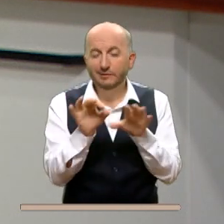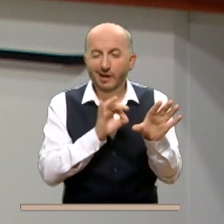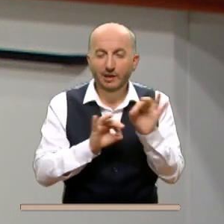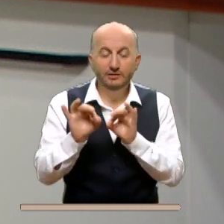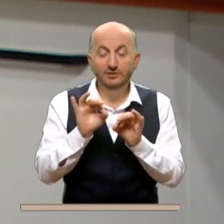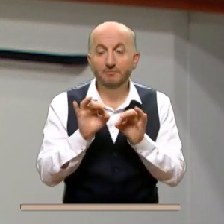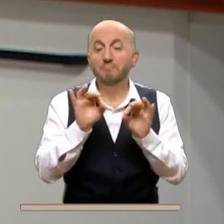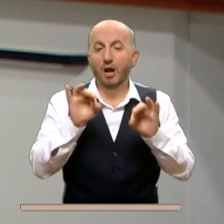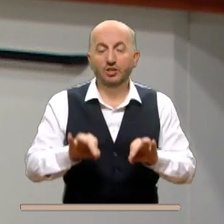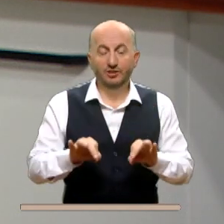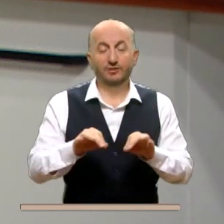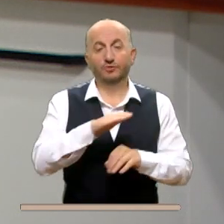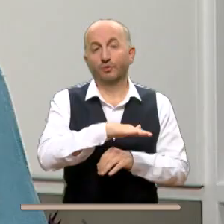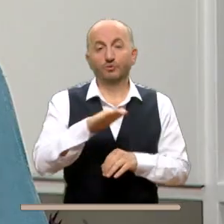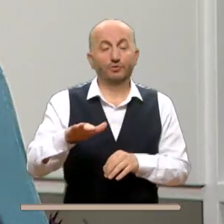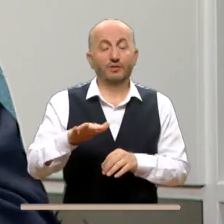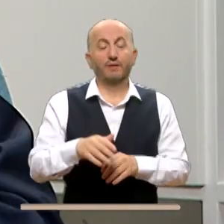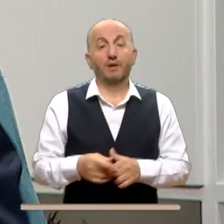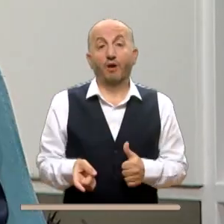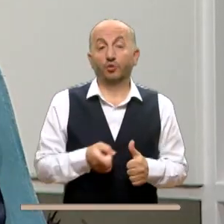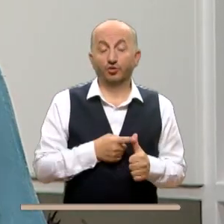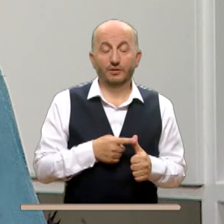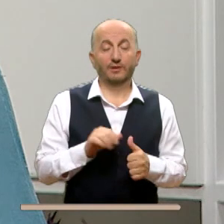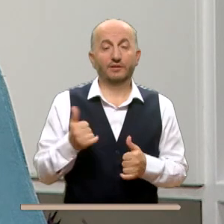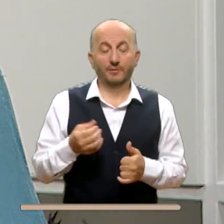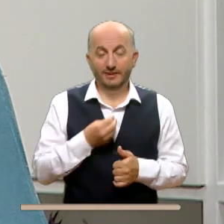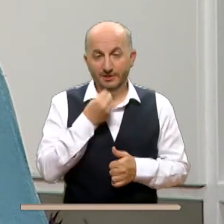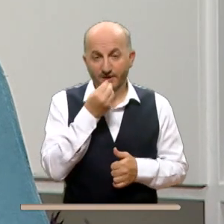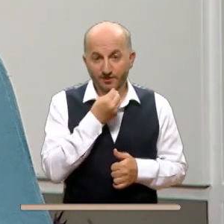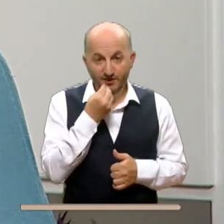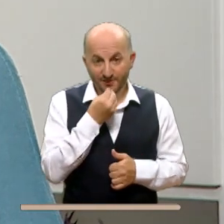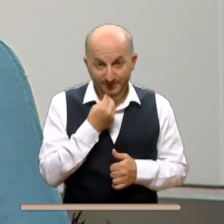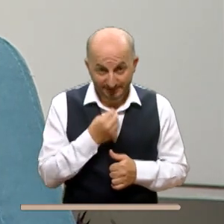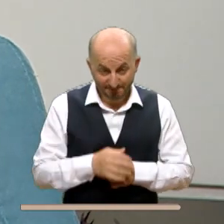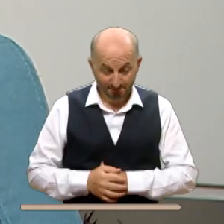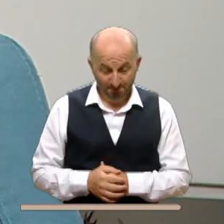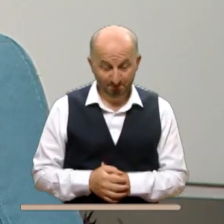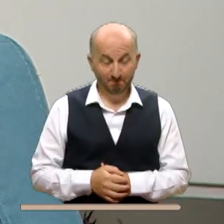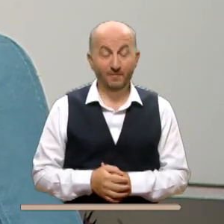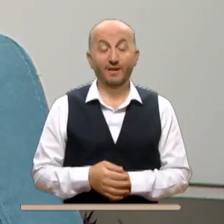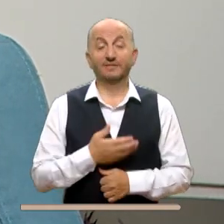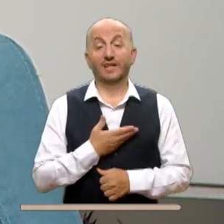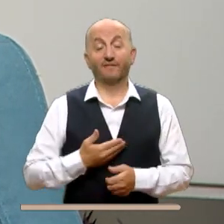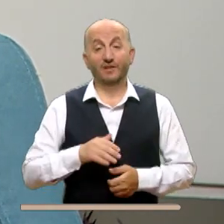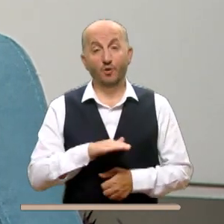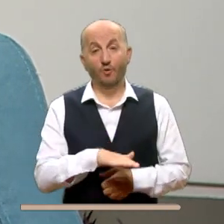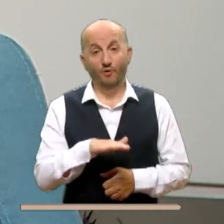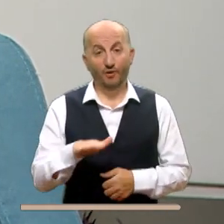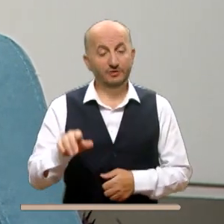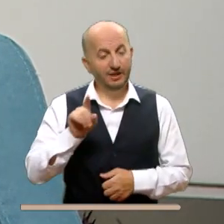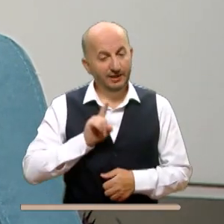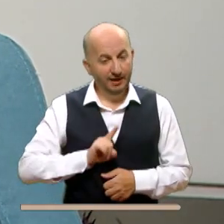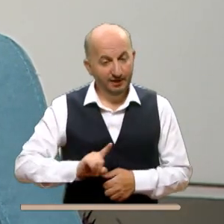istersiniz bizim çocuklarımıza? Ben öncelikle kıymetli gençlerimizi, sevgili öğrencilerimizi, öğrenci